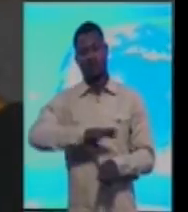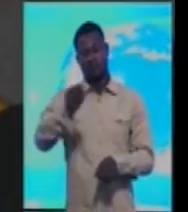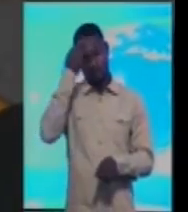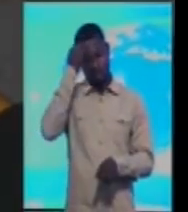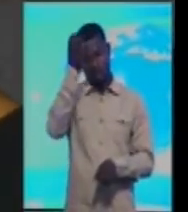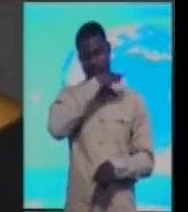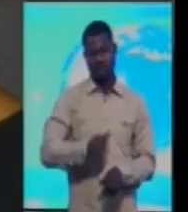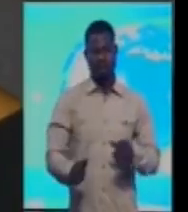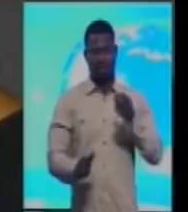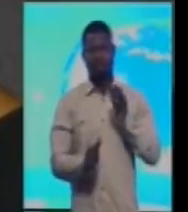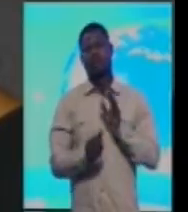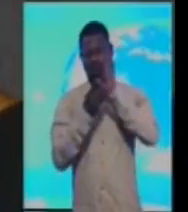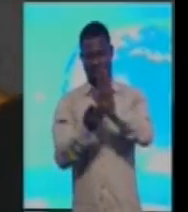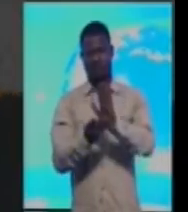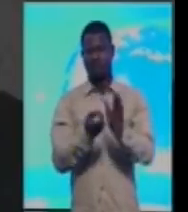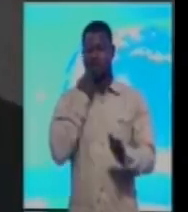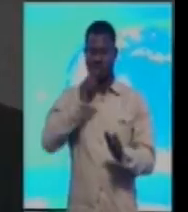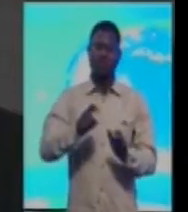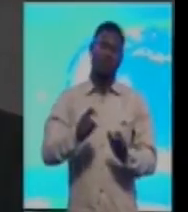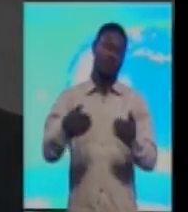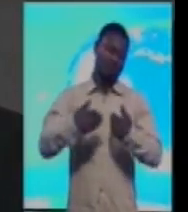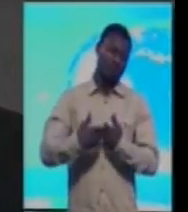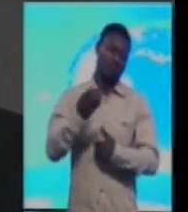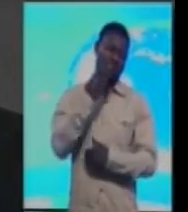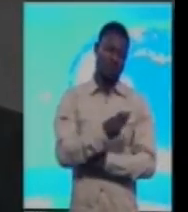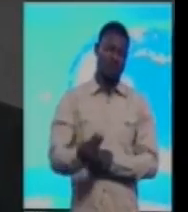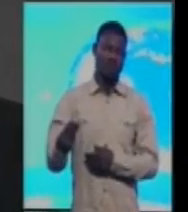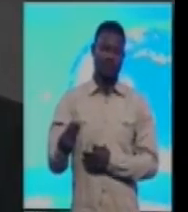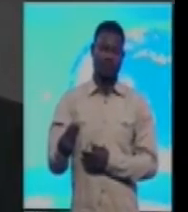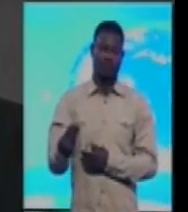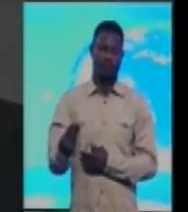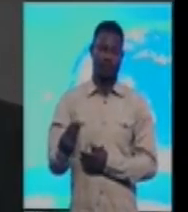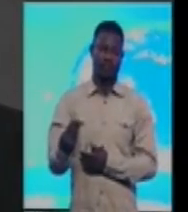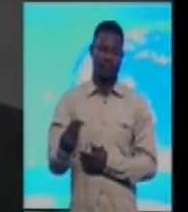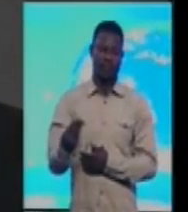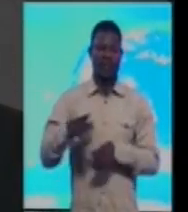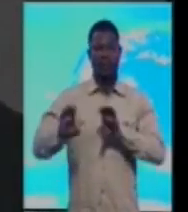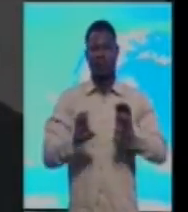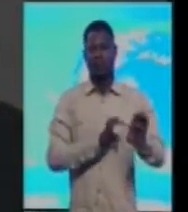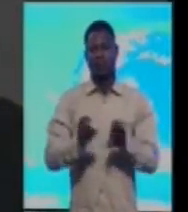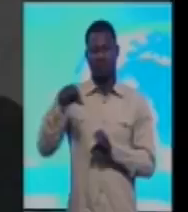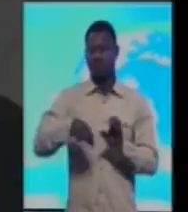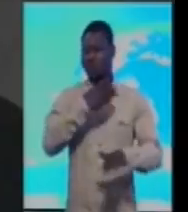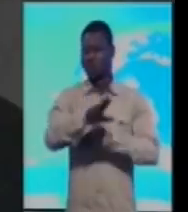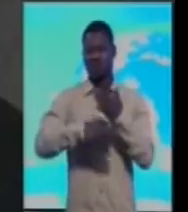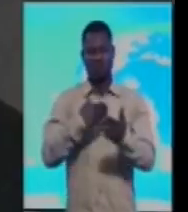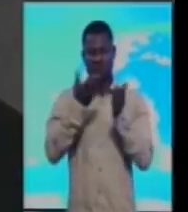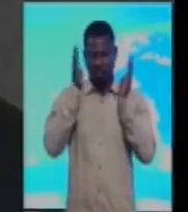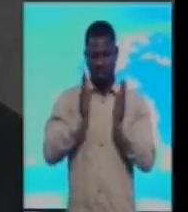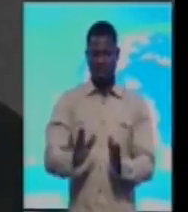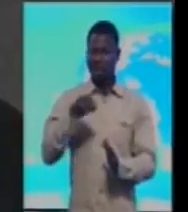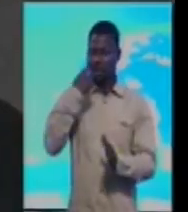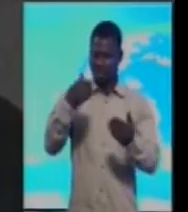délégué, il faut aussi avoir les moyens de faire en sorte que toutes personnes qui n'ont pas